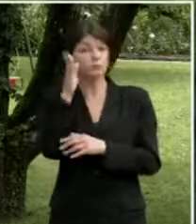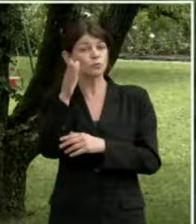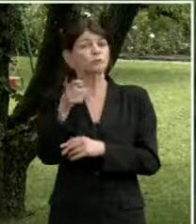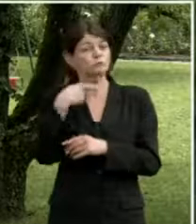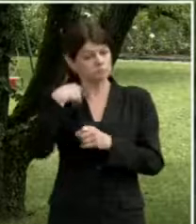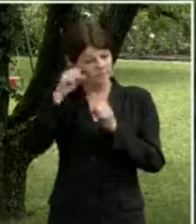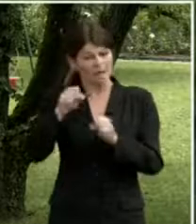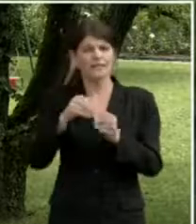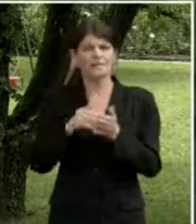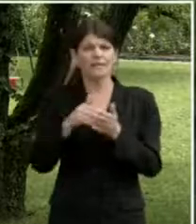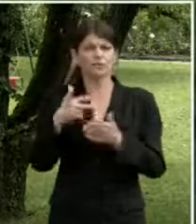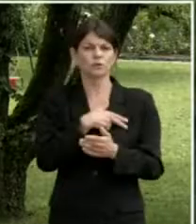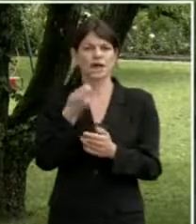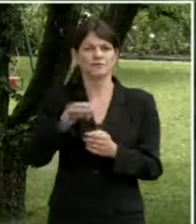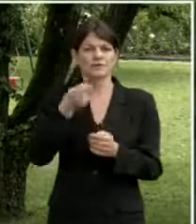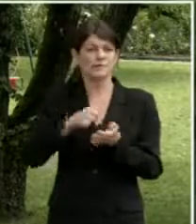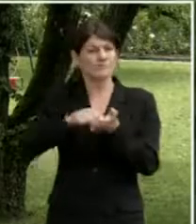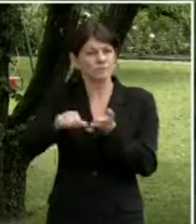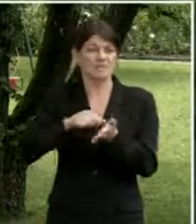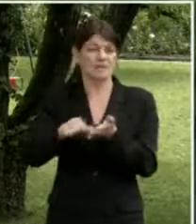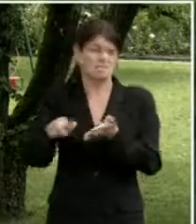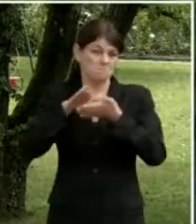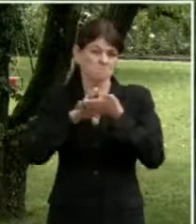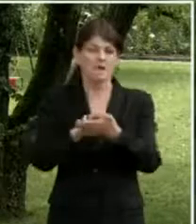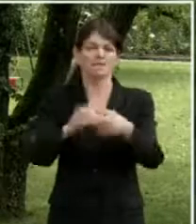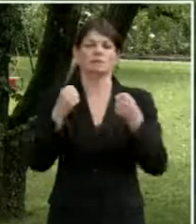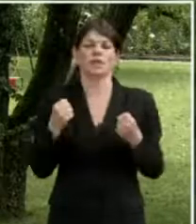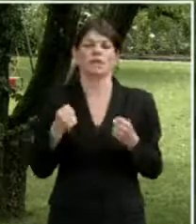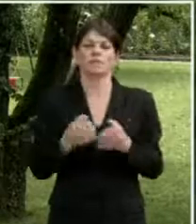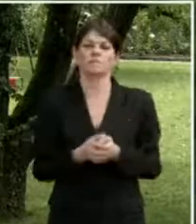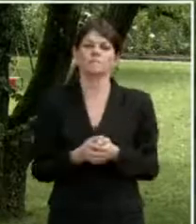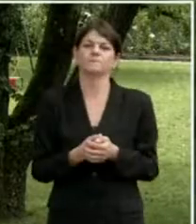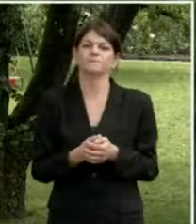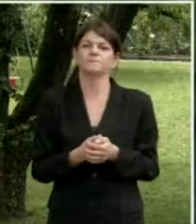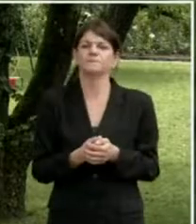finanzierten Sozialversicherungen ist.